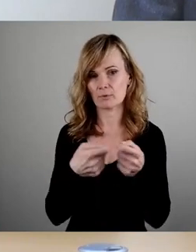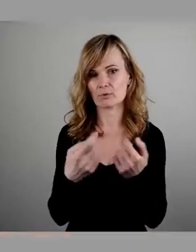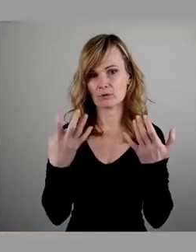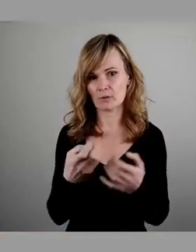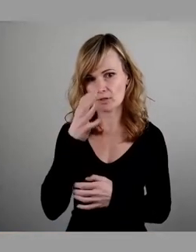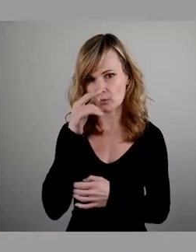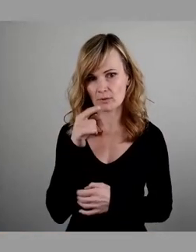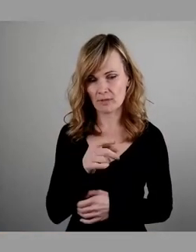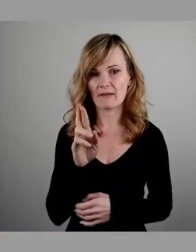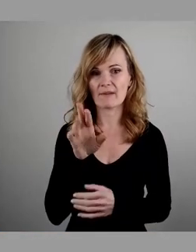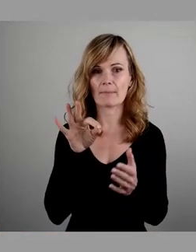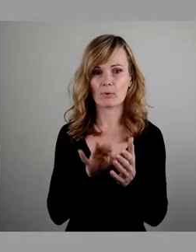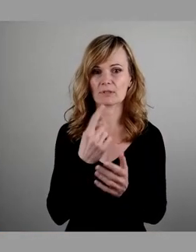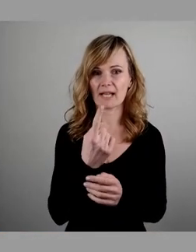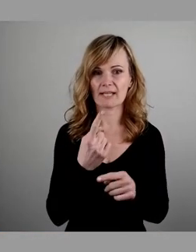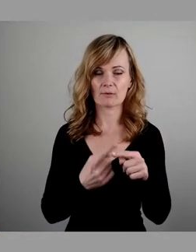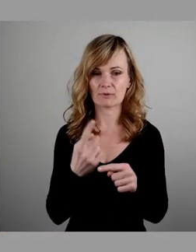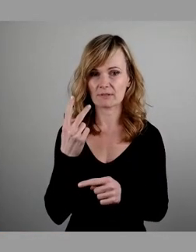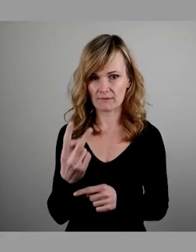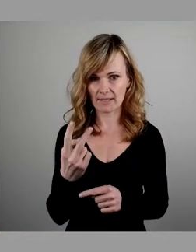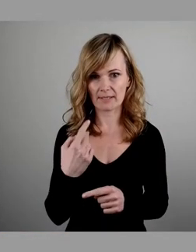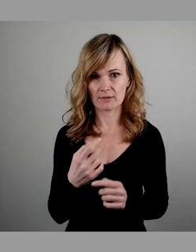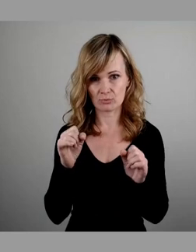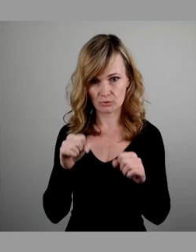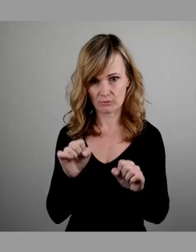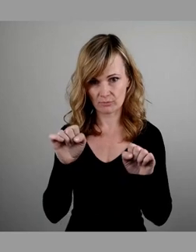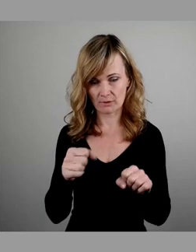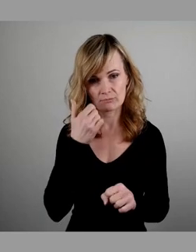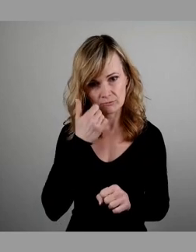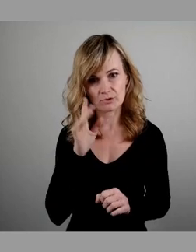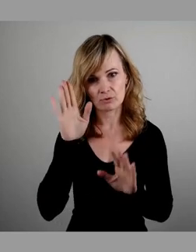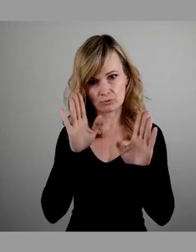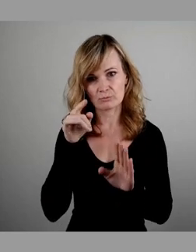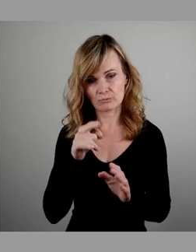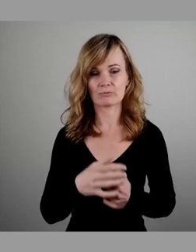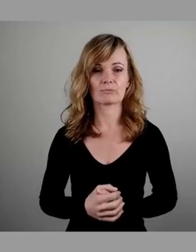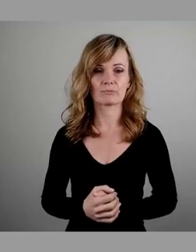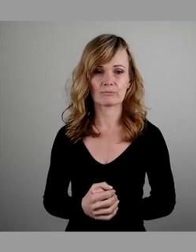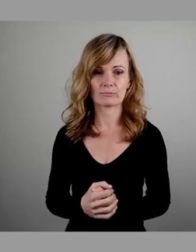Wer dem Punkt 1 und 2 zustimmen kann, dem bitte ich um das Stimmzeichen.